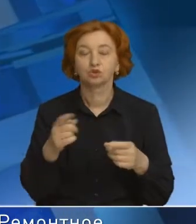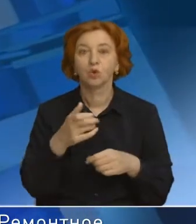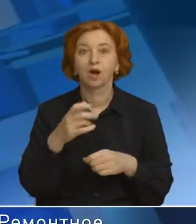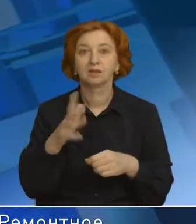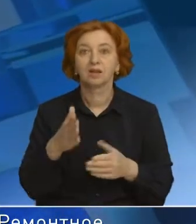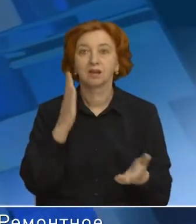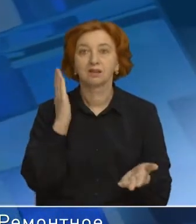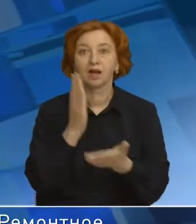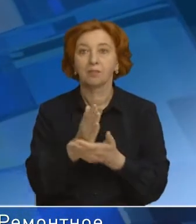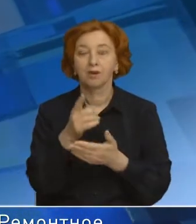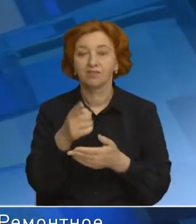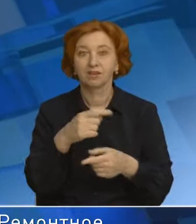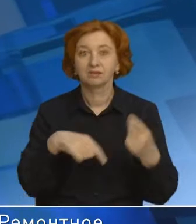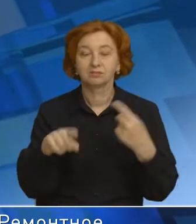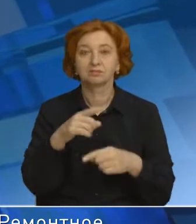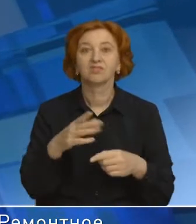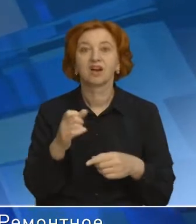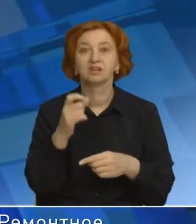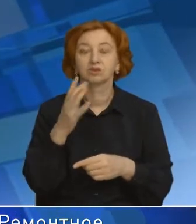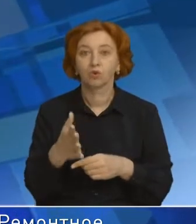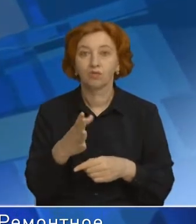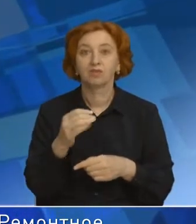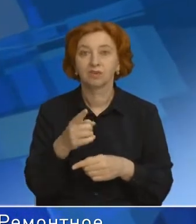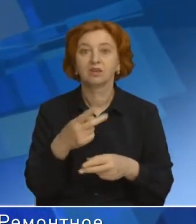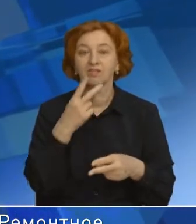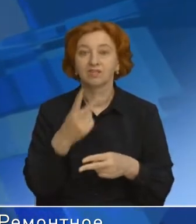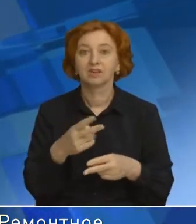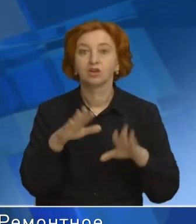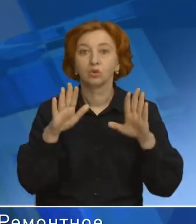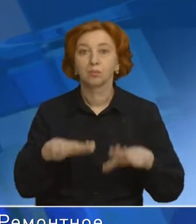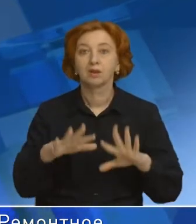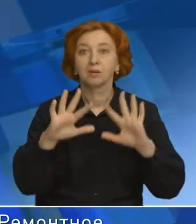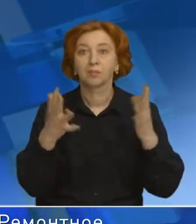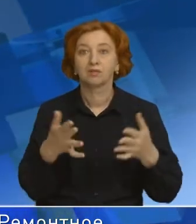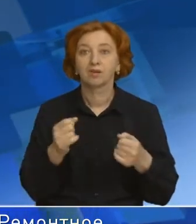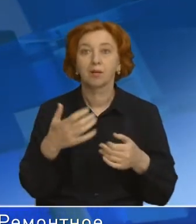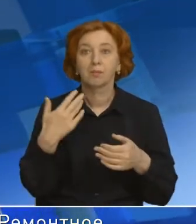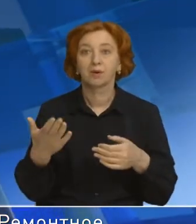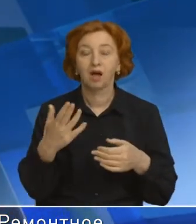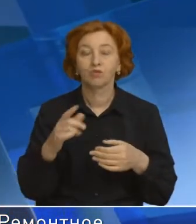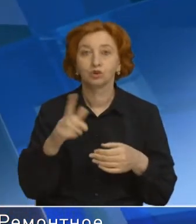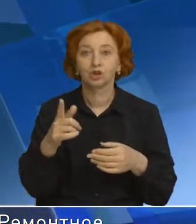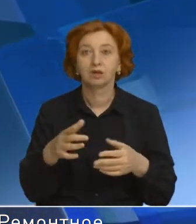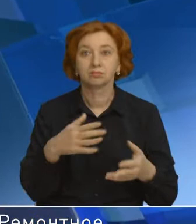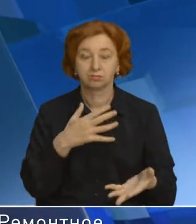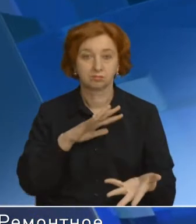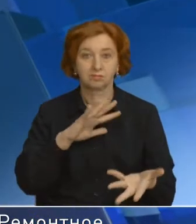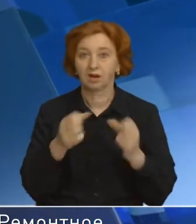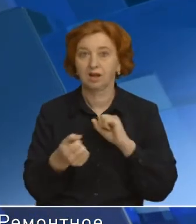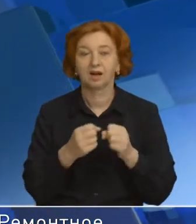направлялась из села голова-то вко возов на кадрах с места происшествия видно как правую часть автобуса буквально